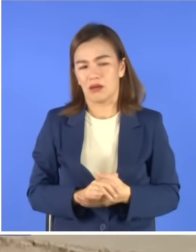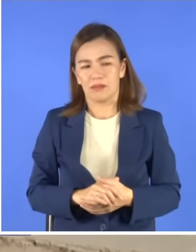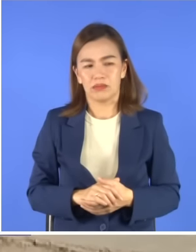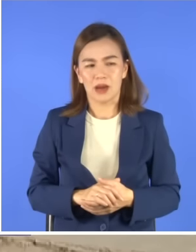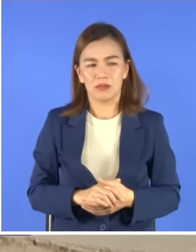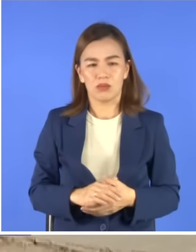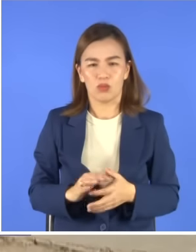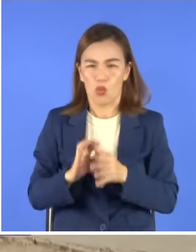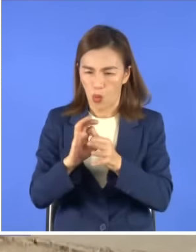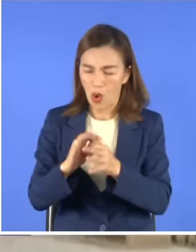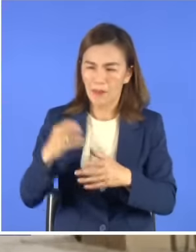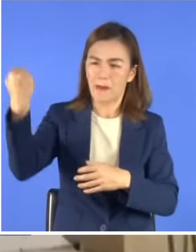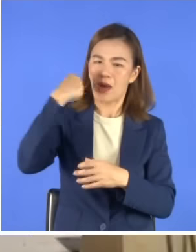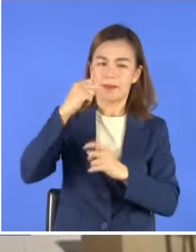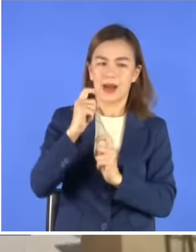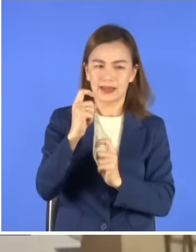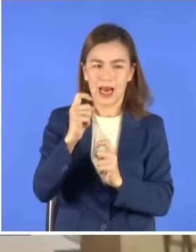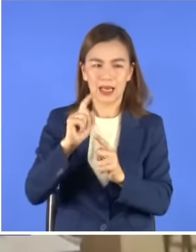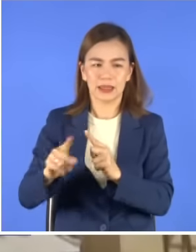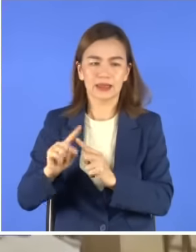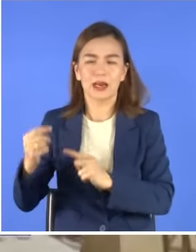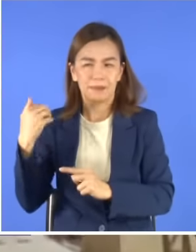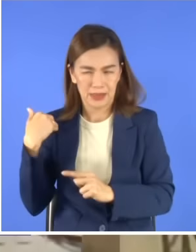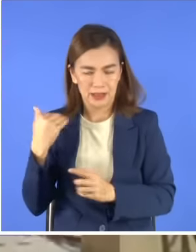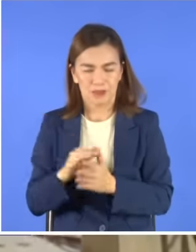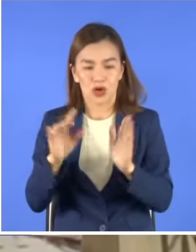ภัยอะไรแบบนี้ด้วยนะคะเอาละแต่ท้ายที่สุดแล้วตำรว